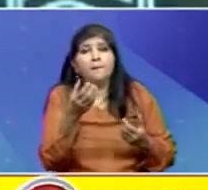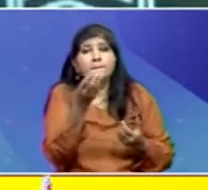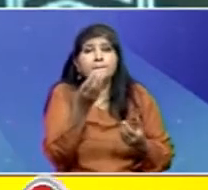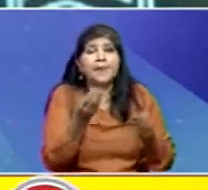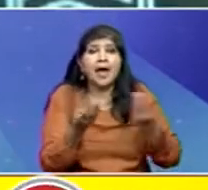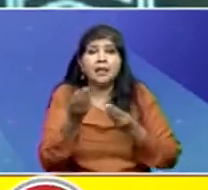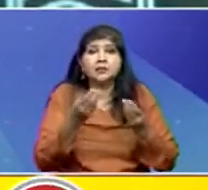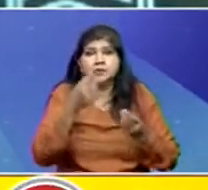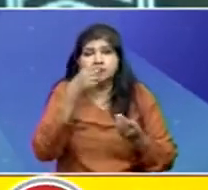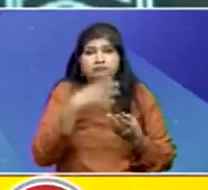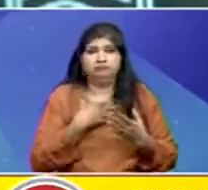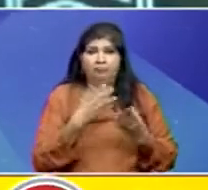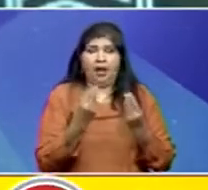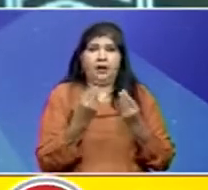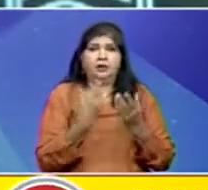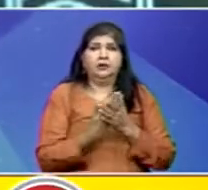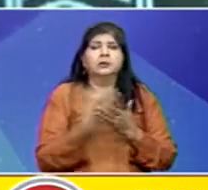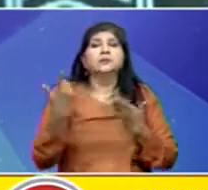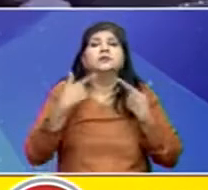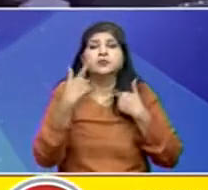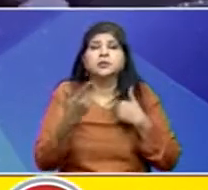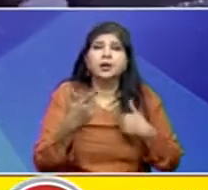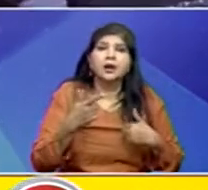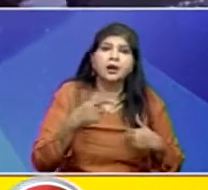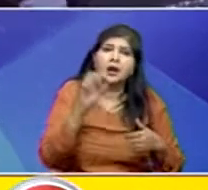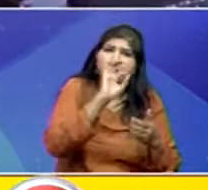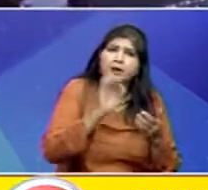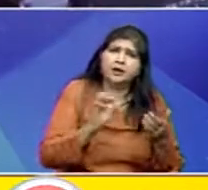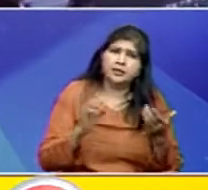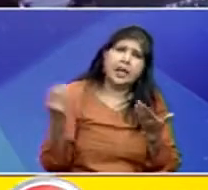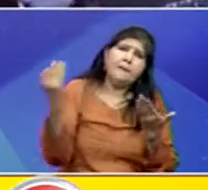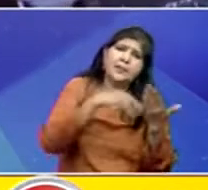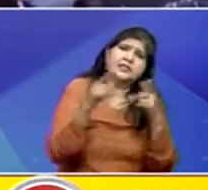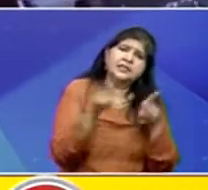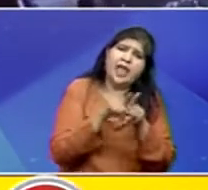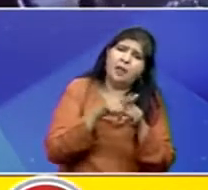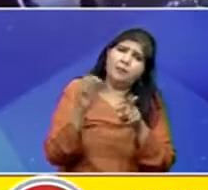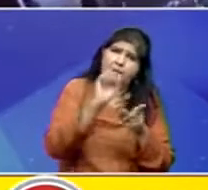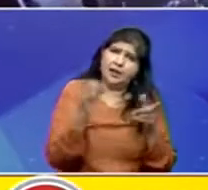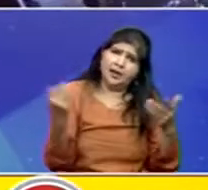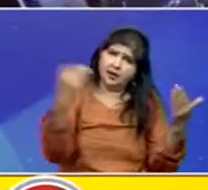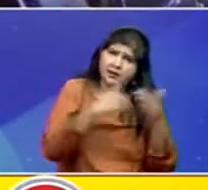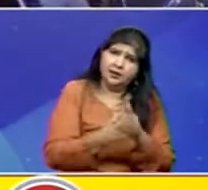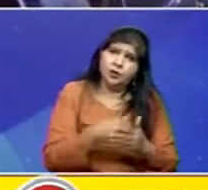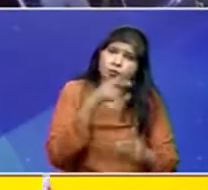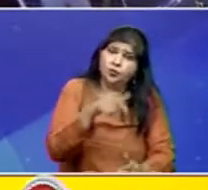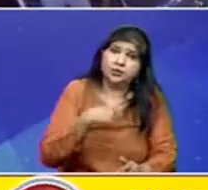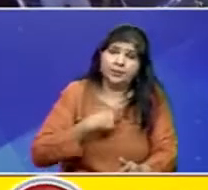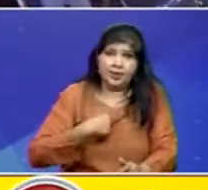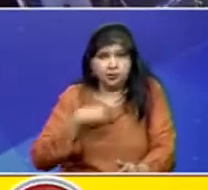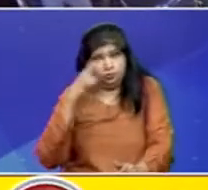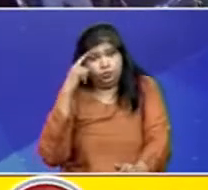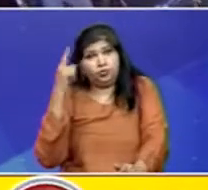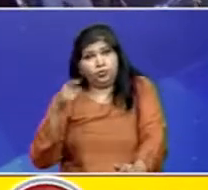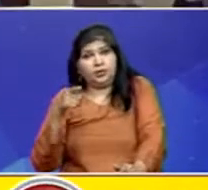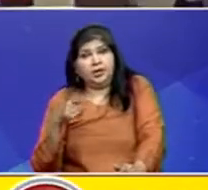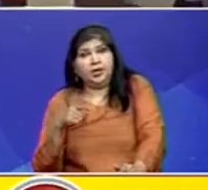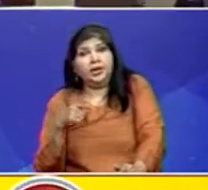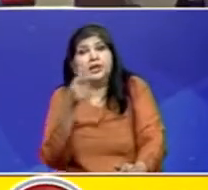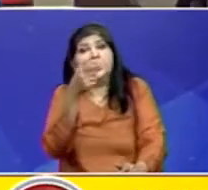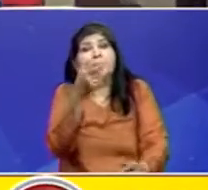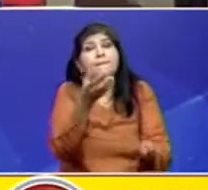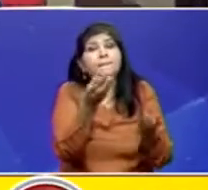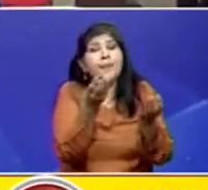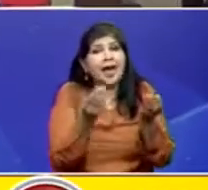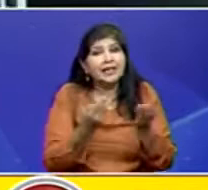है इसी तरह क कई विद्यार्तियों ने मुझे अपने संदेश में भी वेजी थी उस समय मैंने यह तय किया था कि गणित